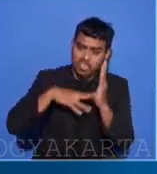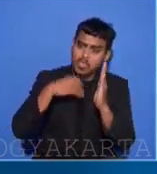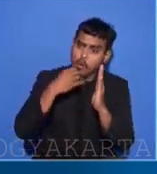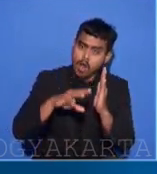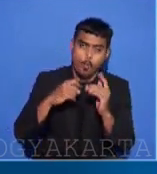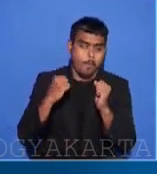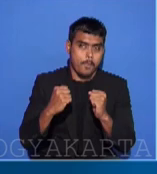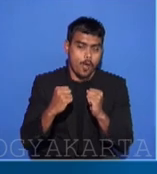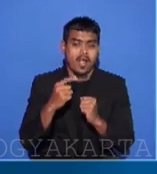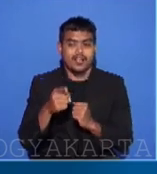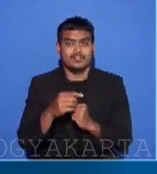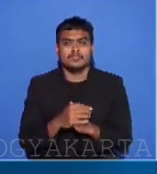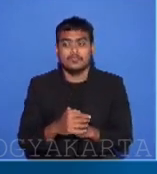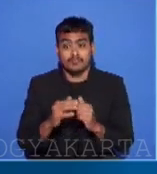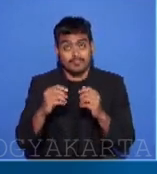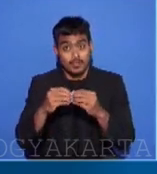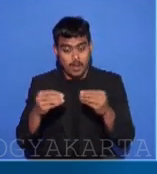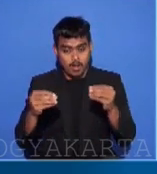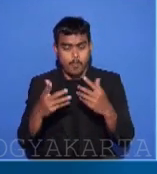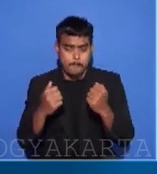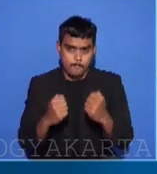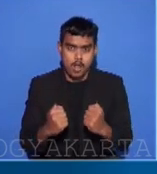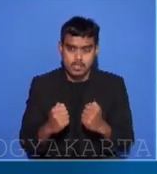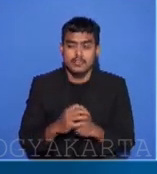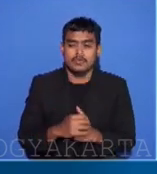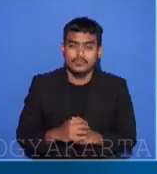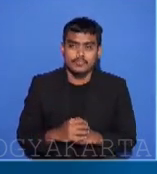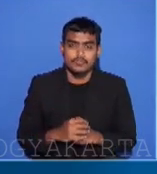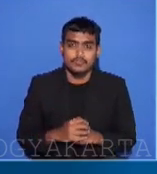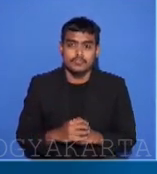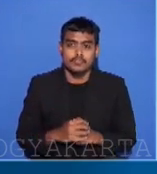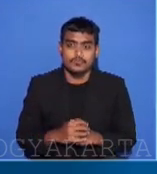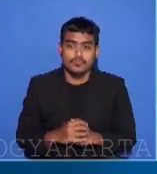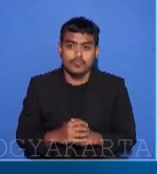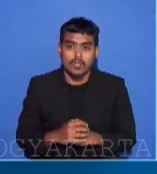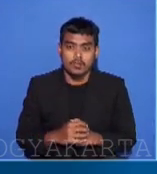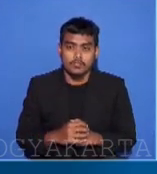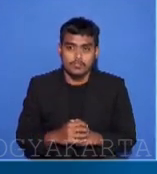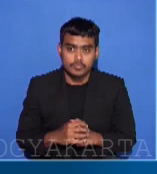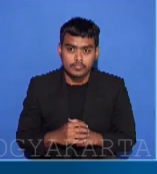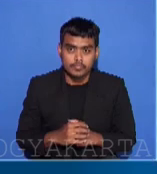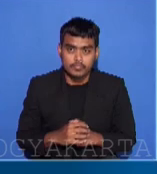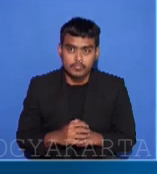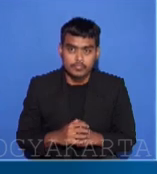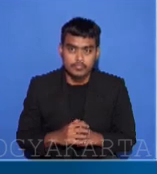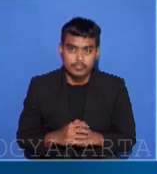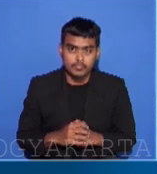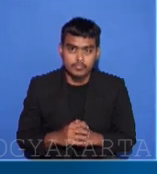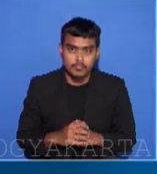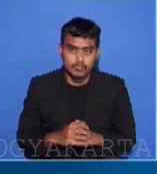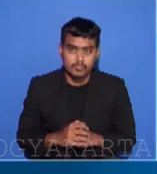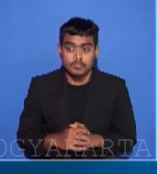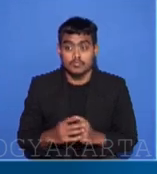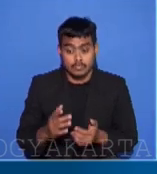material pintu sadap yang berbahan dari besi sementara itu untuk pengerjaan bagian ambang basa atau sarana